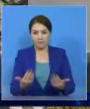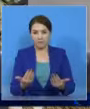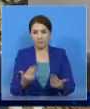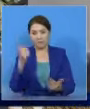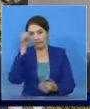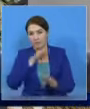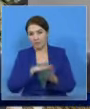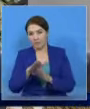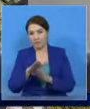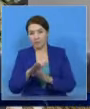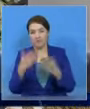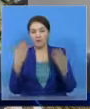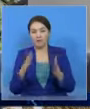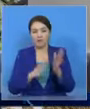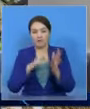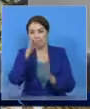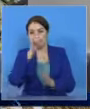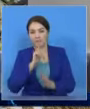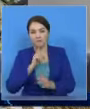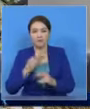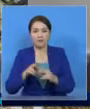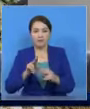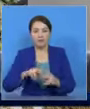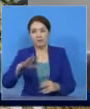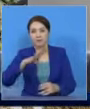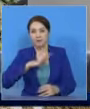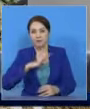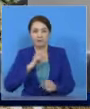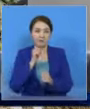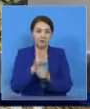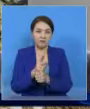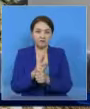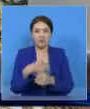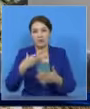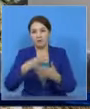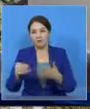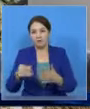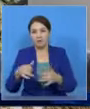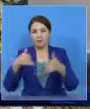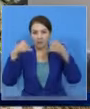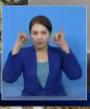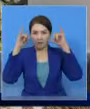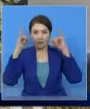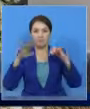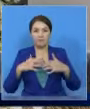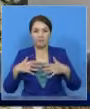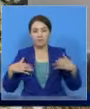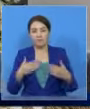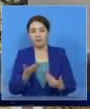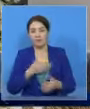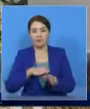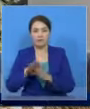годовой выполнили по истечению 9 месяцев. Это было задание по приобретению племенных поголовьев скота, мы выполнили